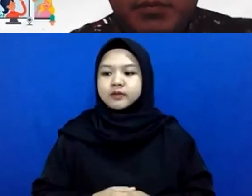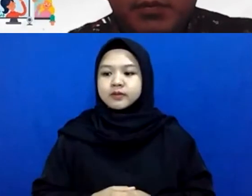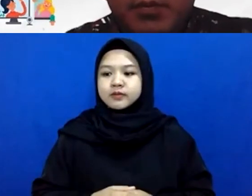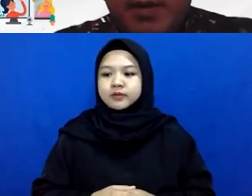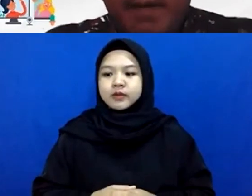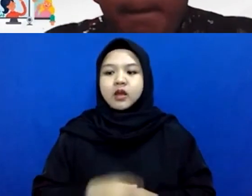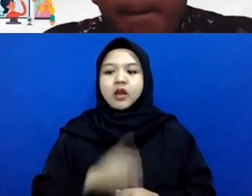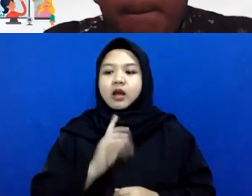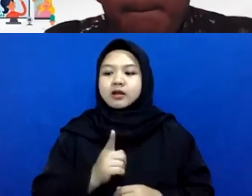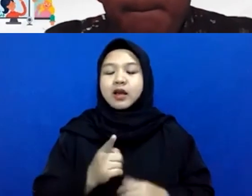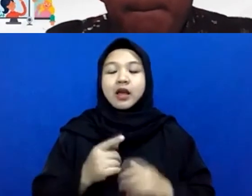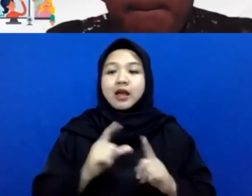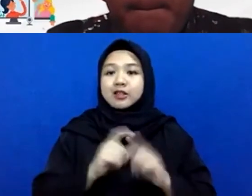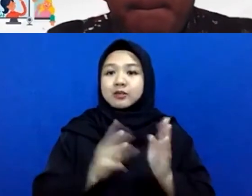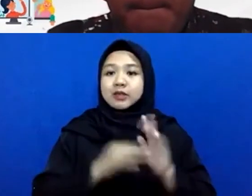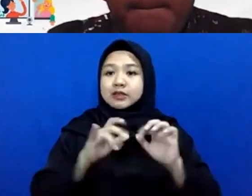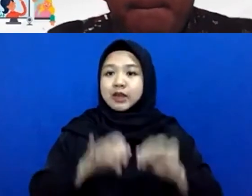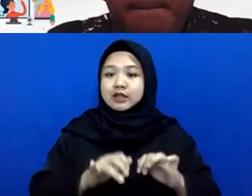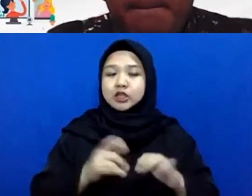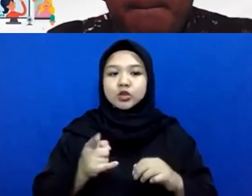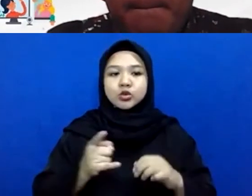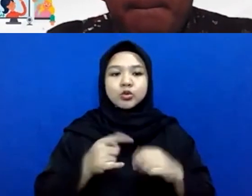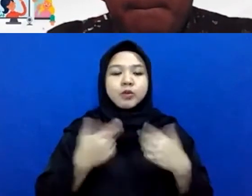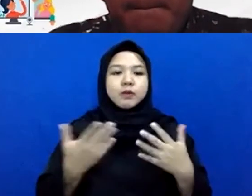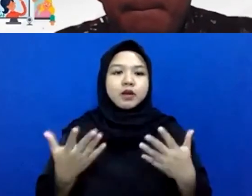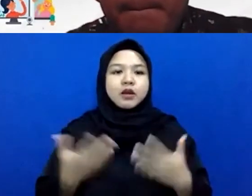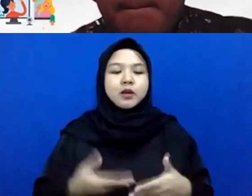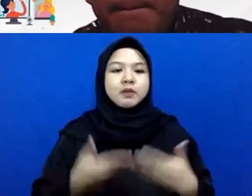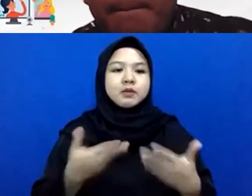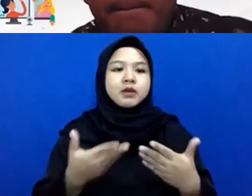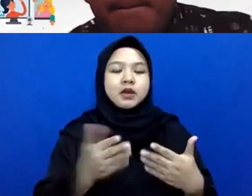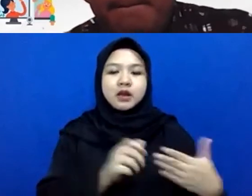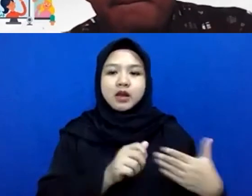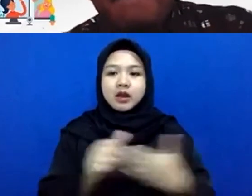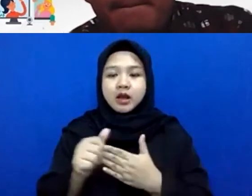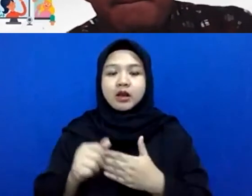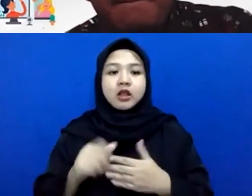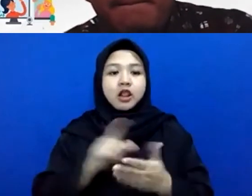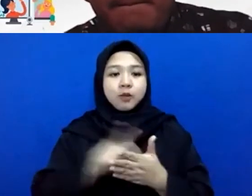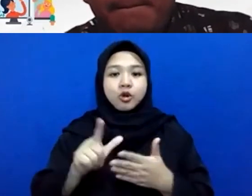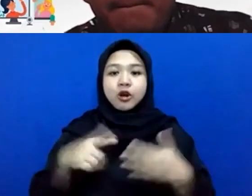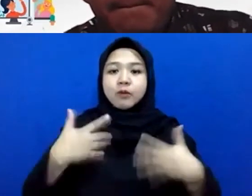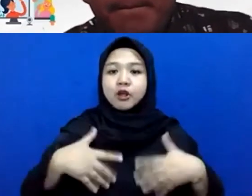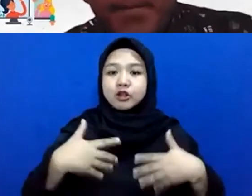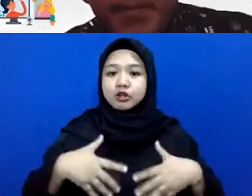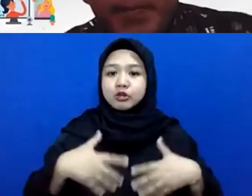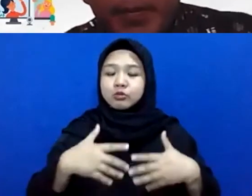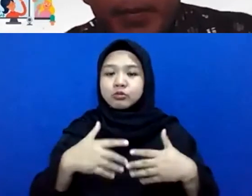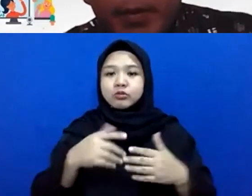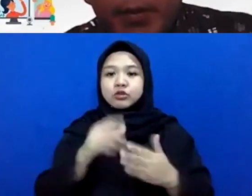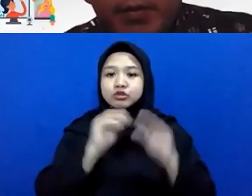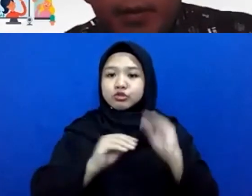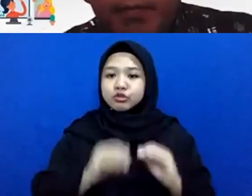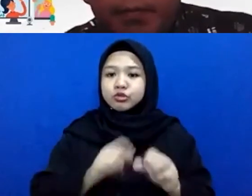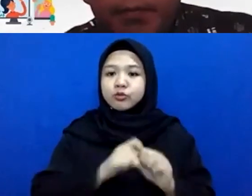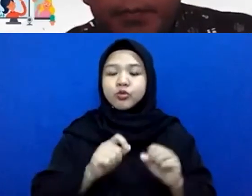supervisi yang administrasi itu tadi kan kayak bagaimana kayak memberikan arahan tentang laporan praktikum disusun, kemudian harus bikin proposal